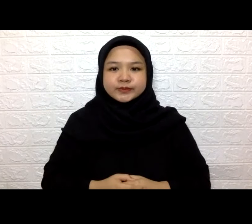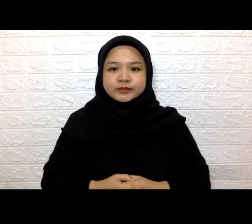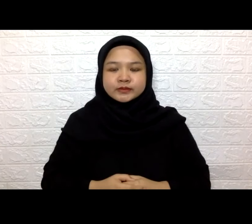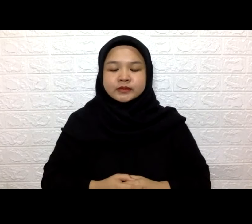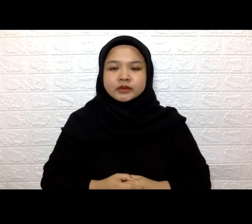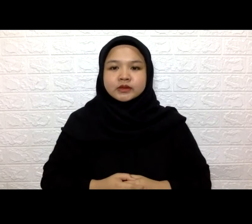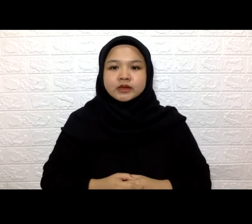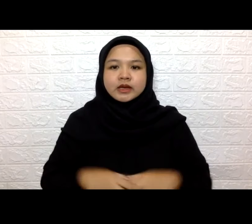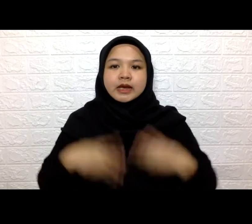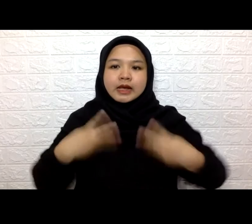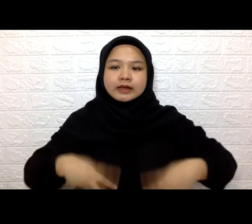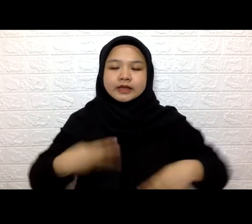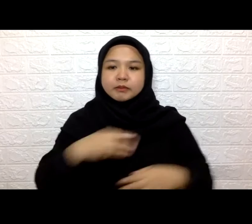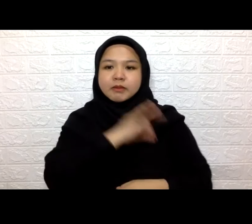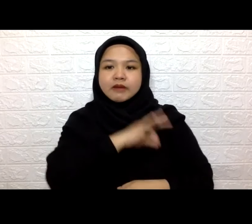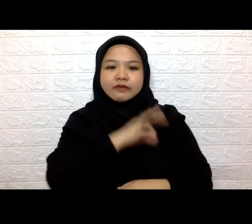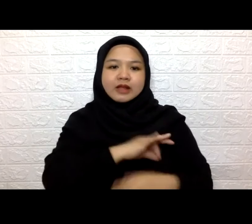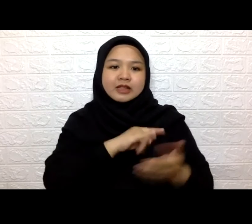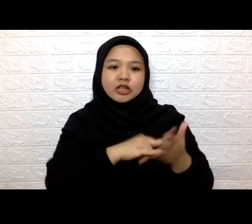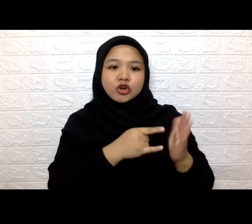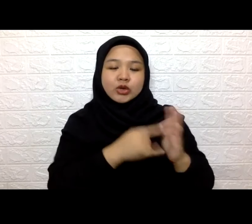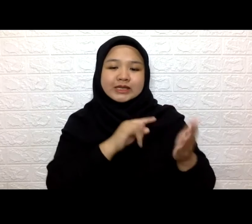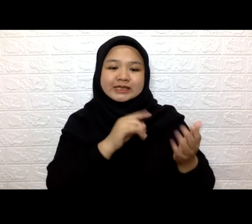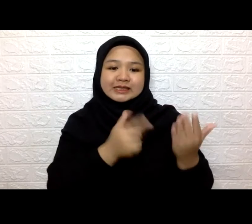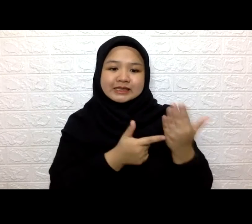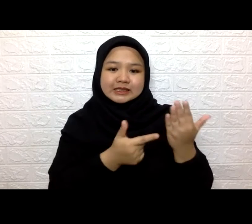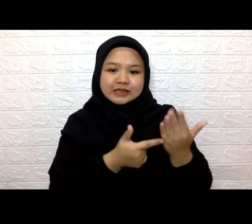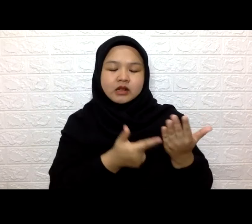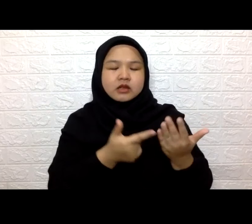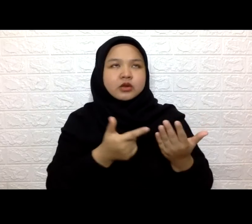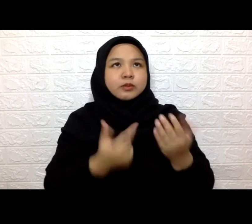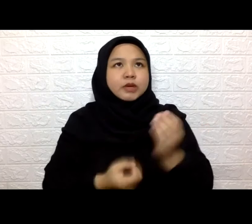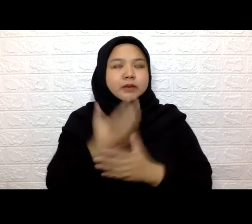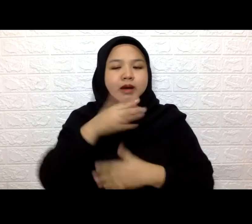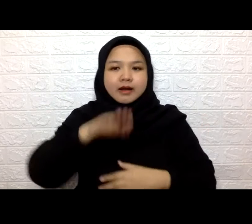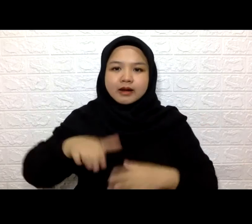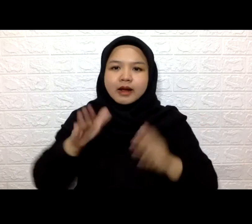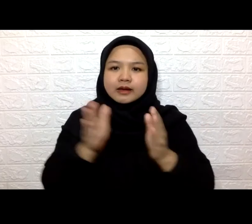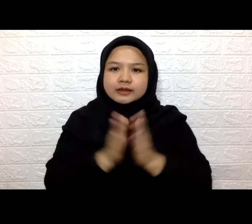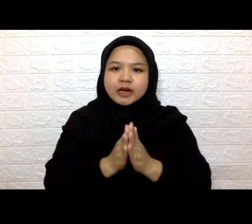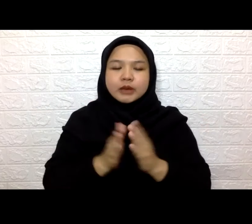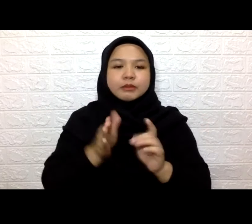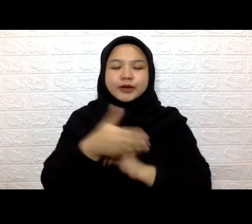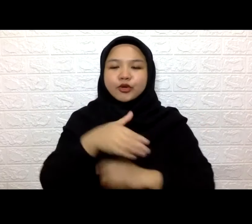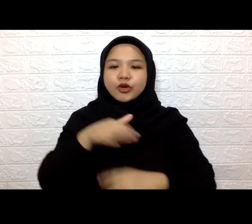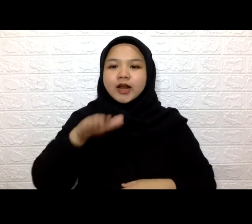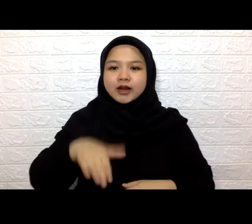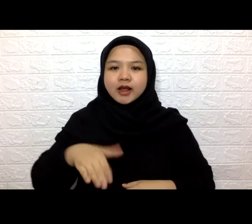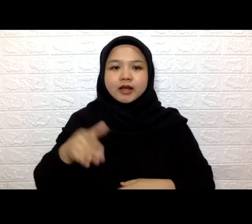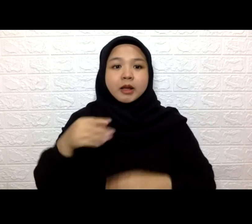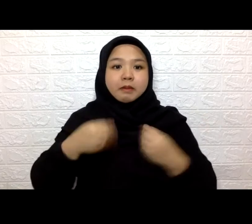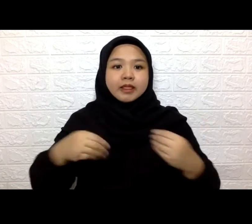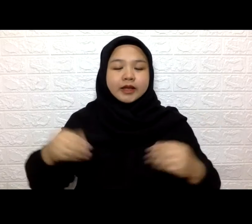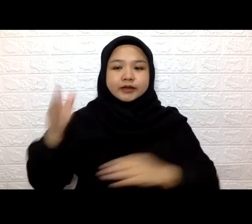aspek etik pemanfaatan teknologi digital dalam perkembangan anak dan perlindungan anak. Itu materinya beliau yang akan